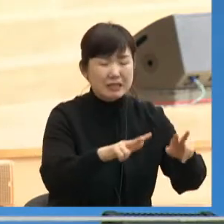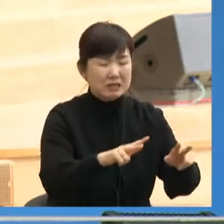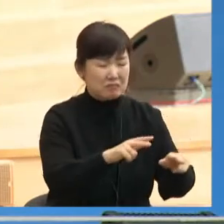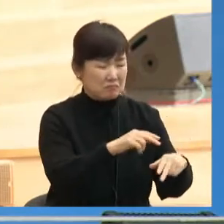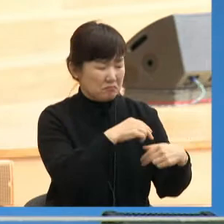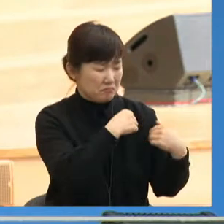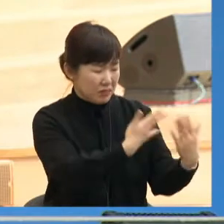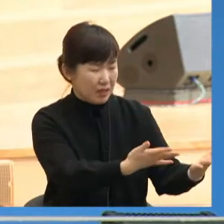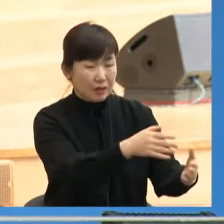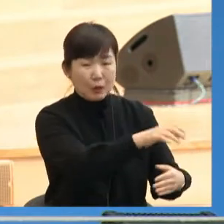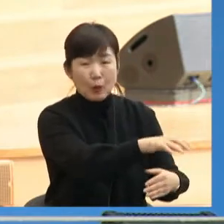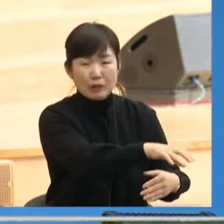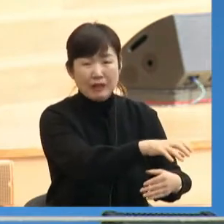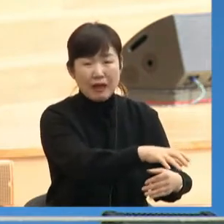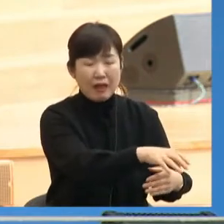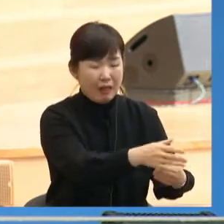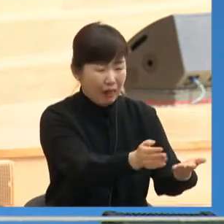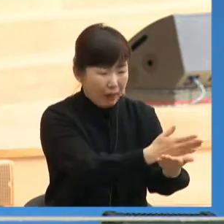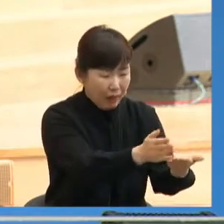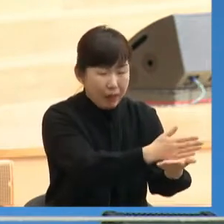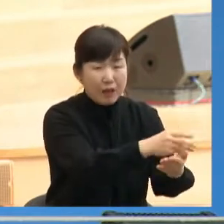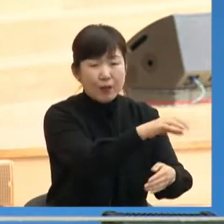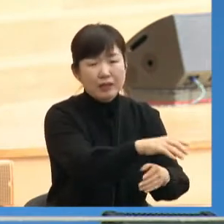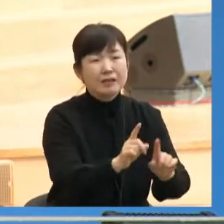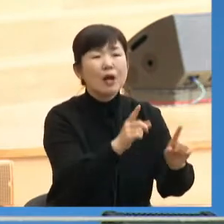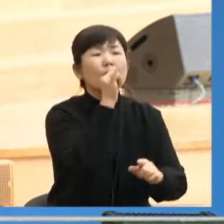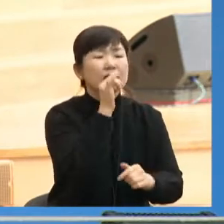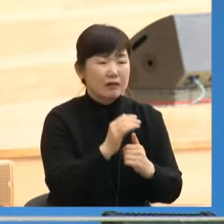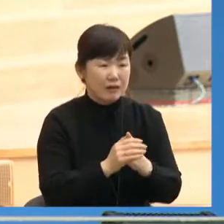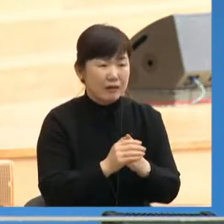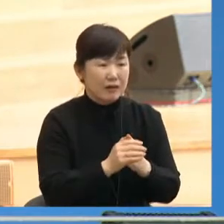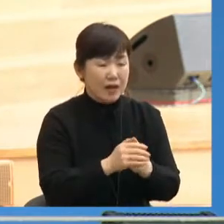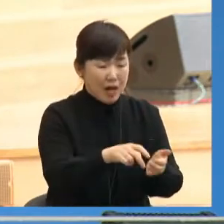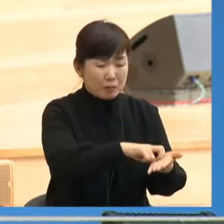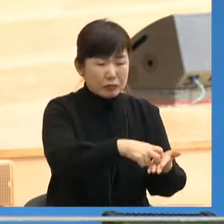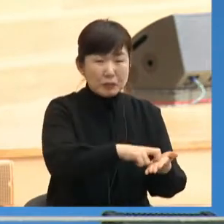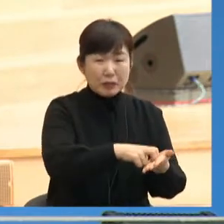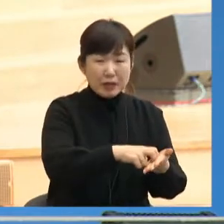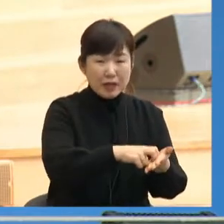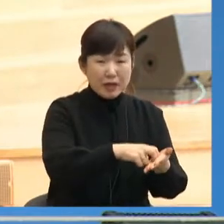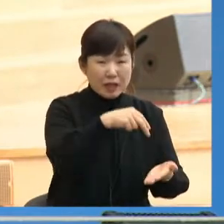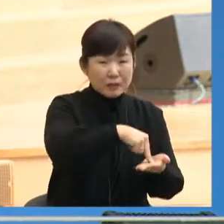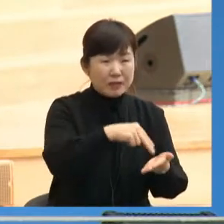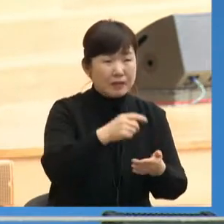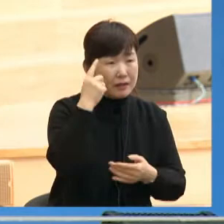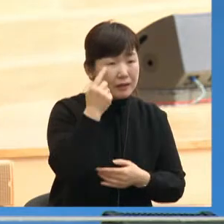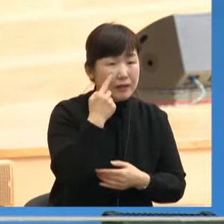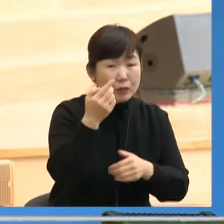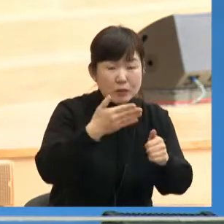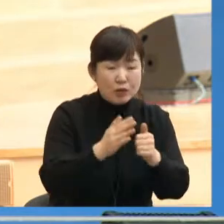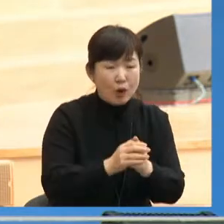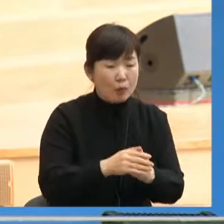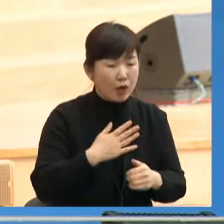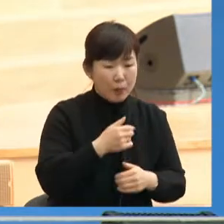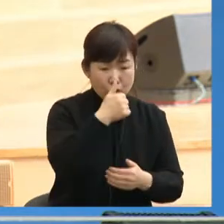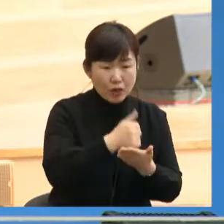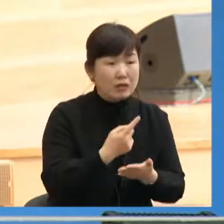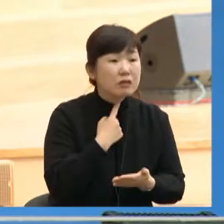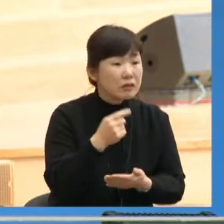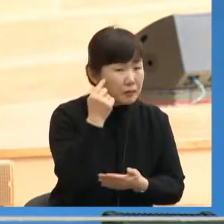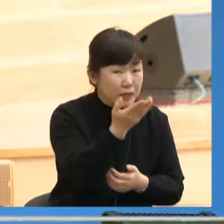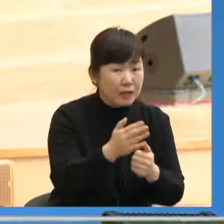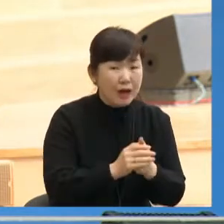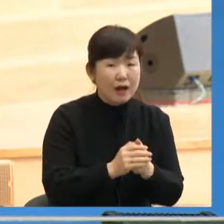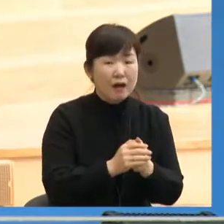있는 겁니다. 여러분, 므비보셋의 입장에서 한번 생각해 보세요. 그가 어떤 죄를 지었습니까? 그는 사울의 가문에